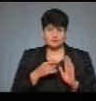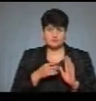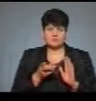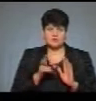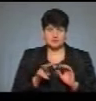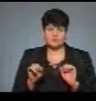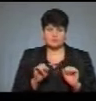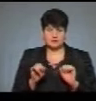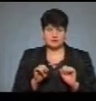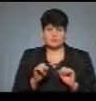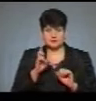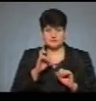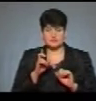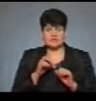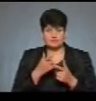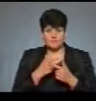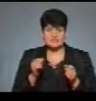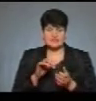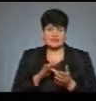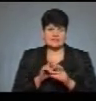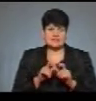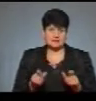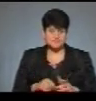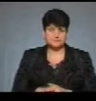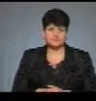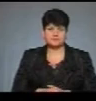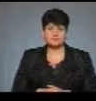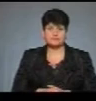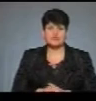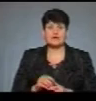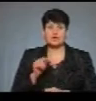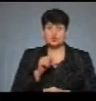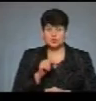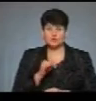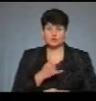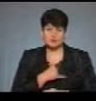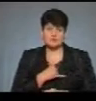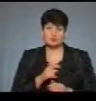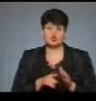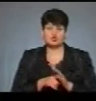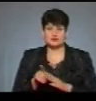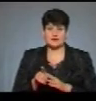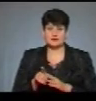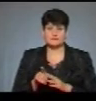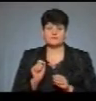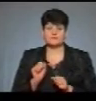управління комунальним підприємством туристичним інформаційним центром. І тоді в нас ми починали з